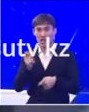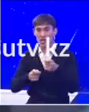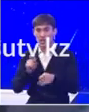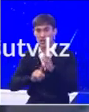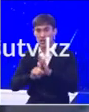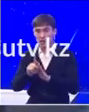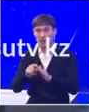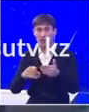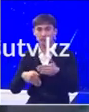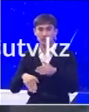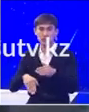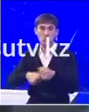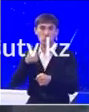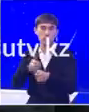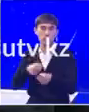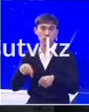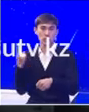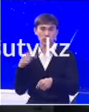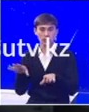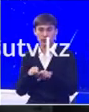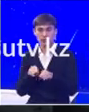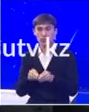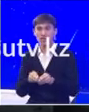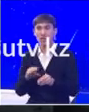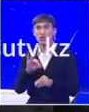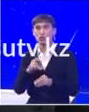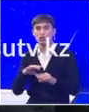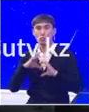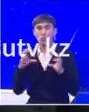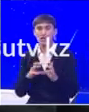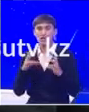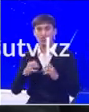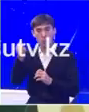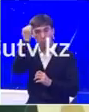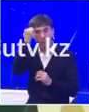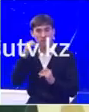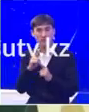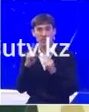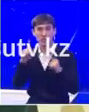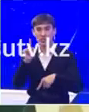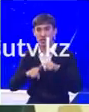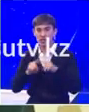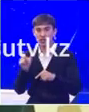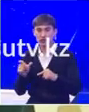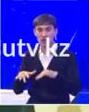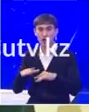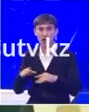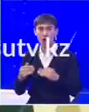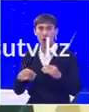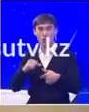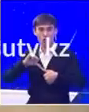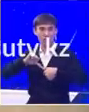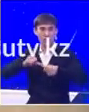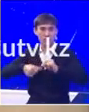заканчивая высокопоставленными чиновниками. Жетсусцы бережно хранят память о величайших соотечественниках. Она увековечена